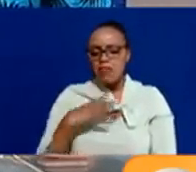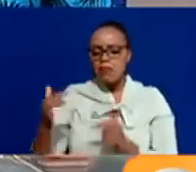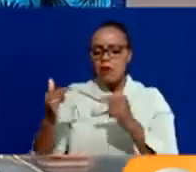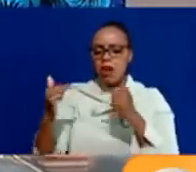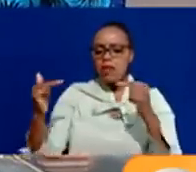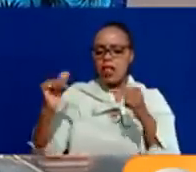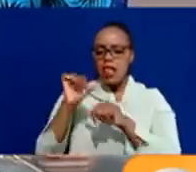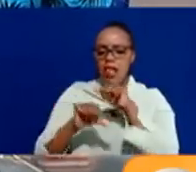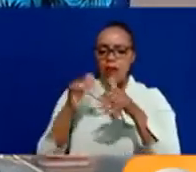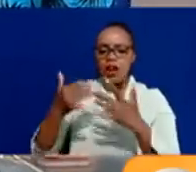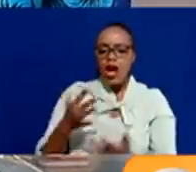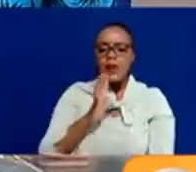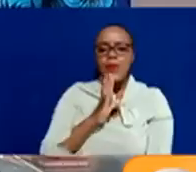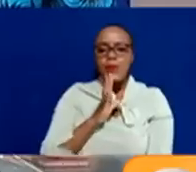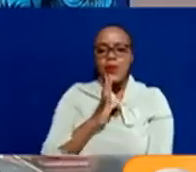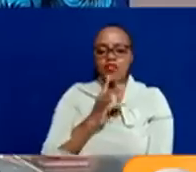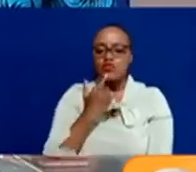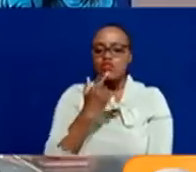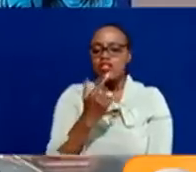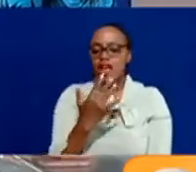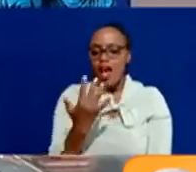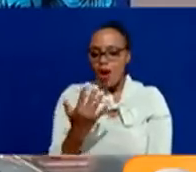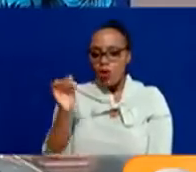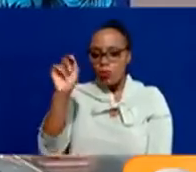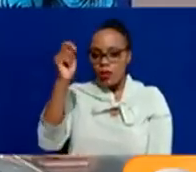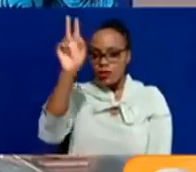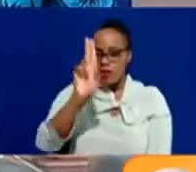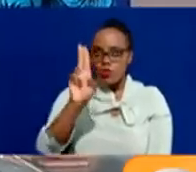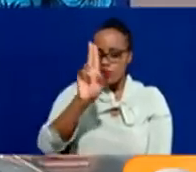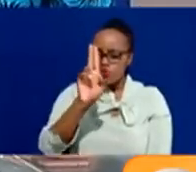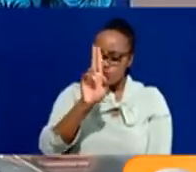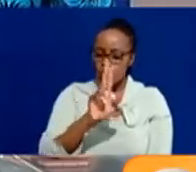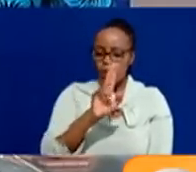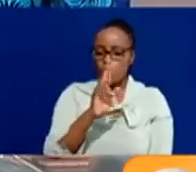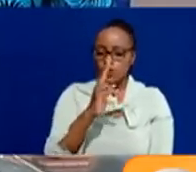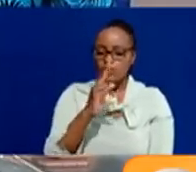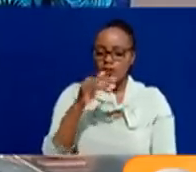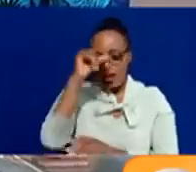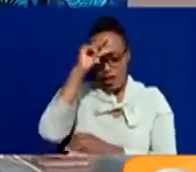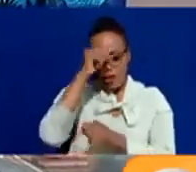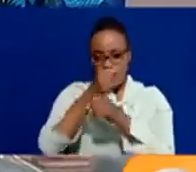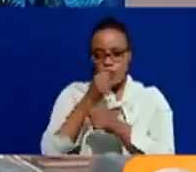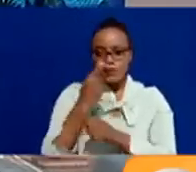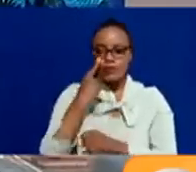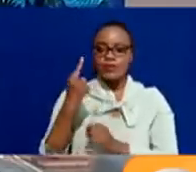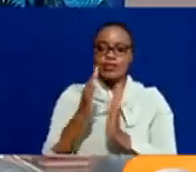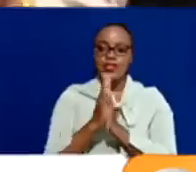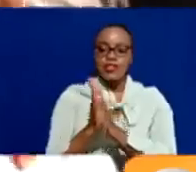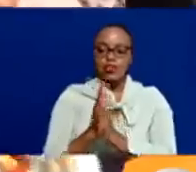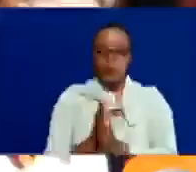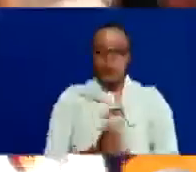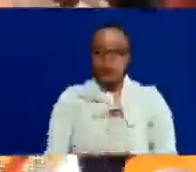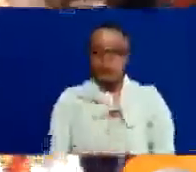wake kuhusu matamshi yake ya kukosoa utawala wa Rais Uhuru Kenyatta. Naam, John Wanyama anaarifu zaidi.